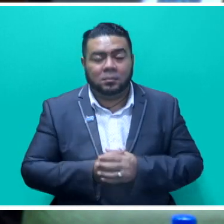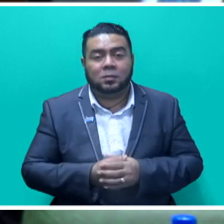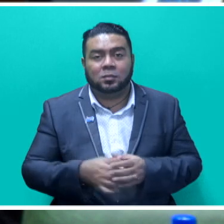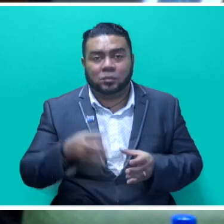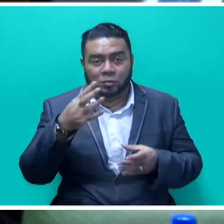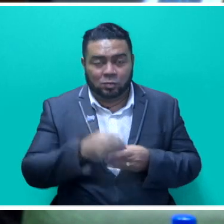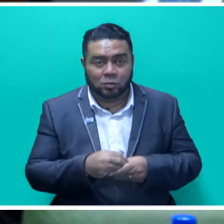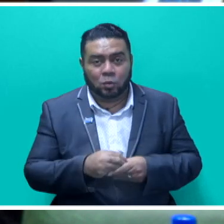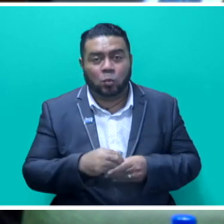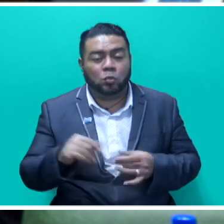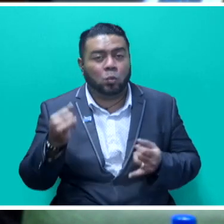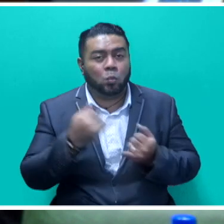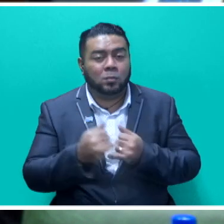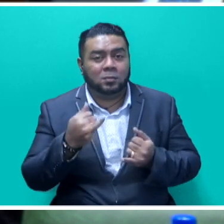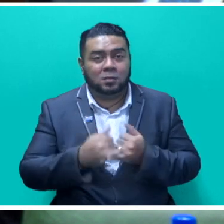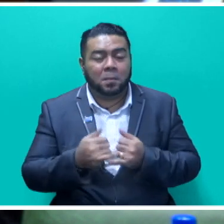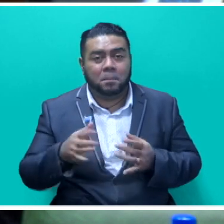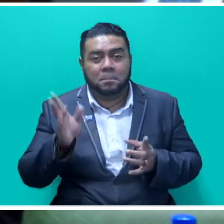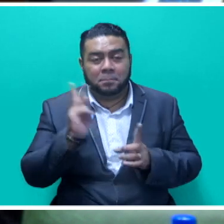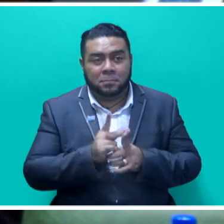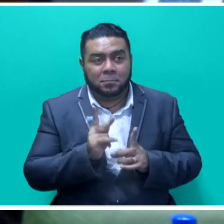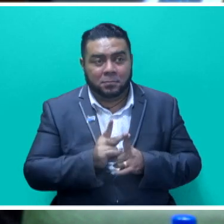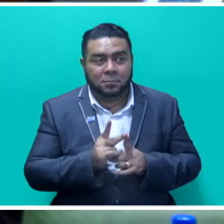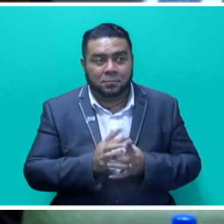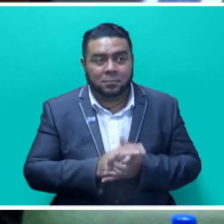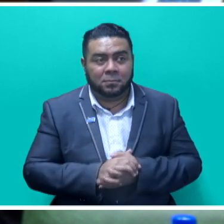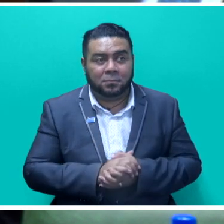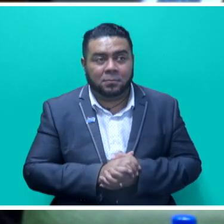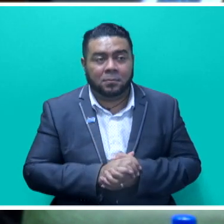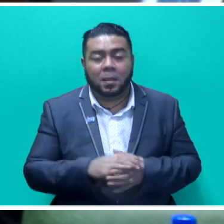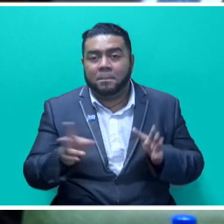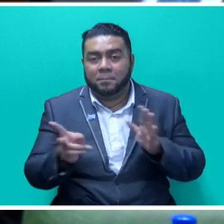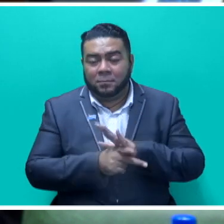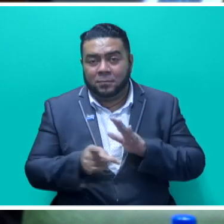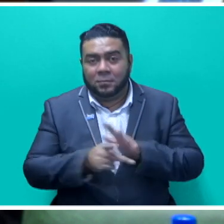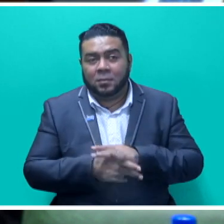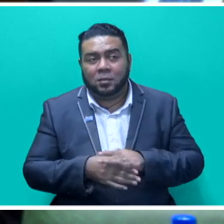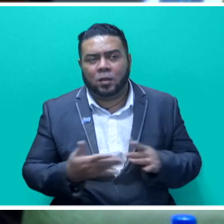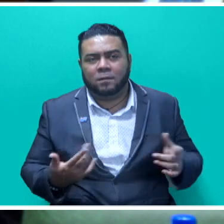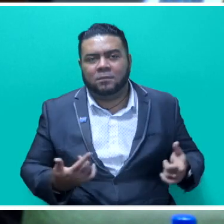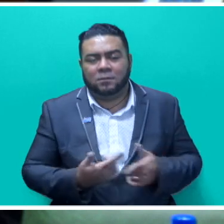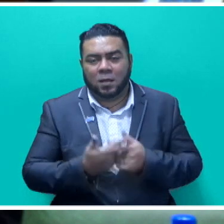में और बेहतर बनाने में मैं कोई कमी नहीं रखूँगा।